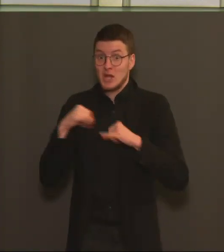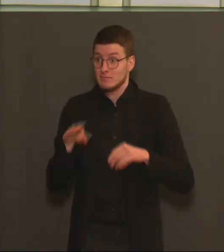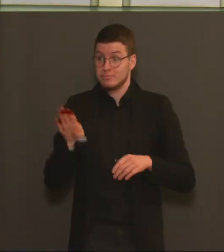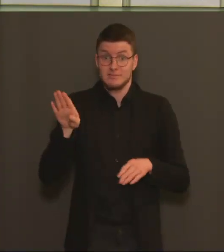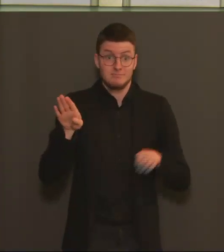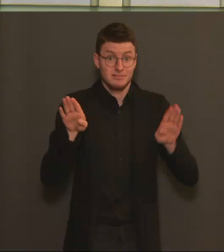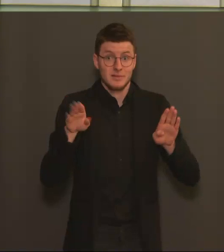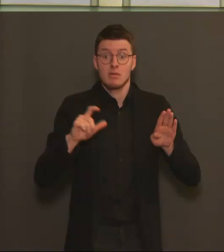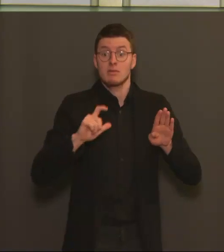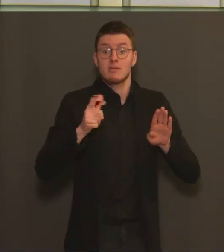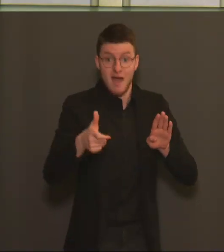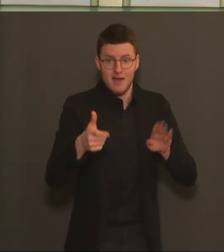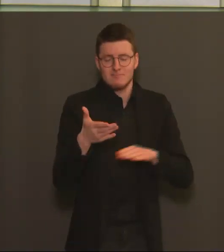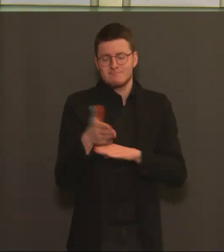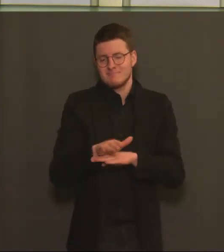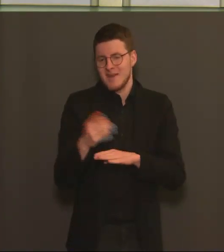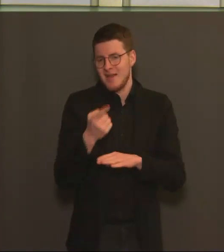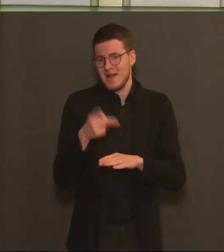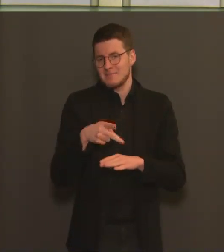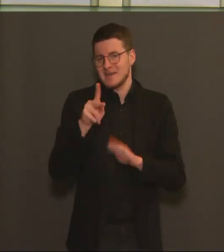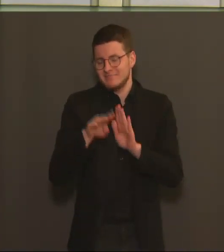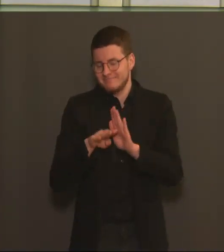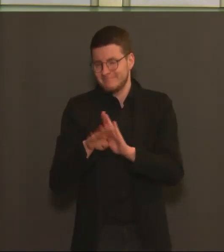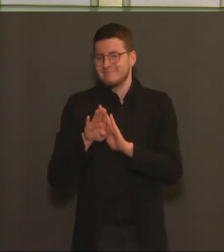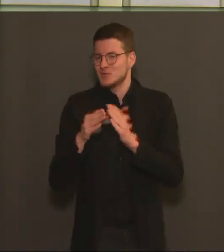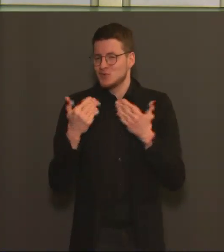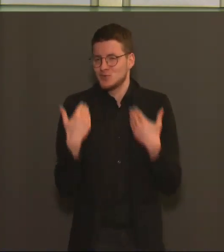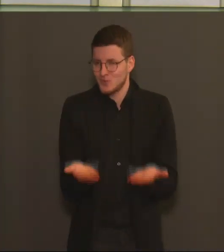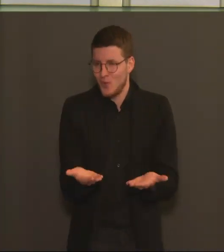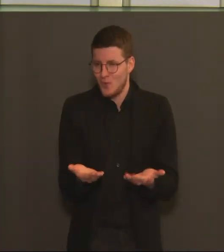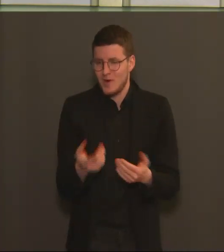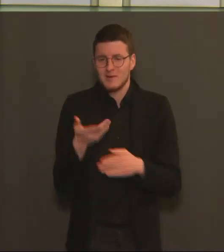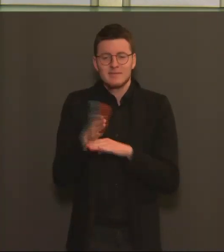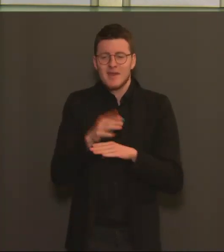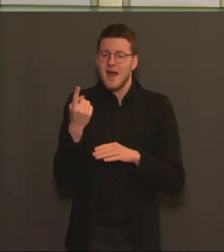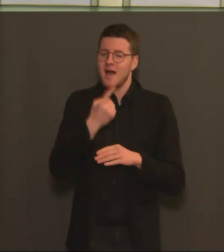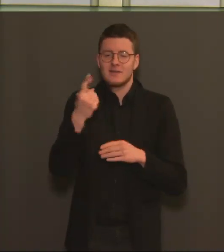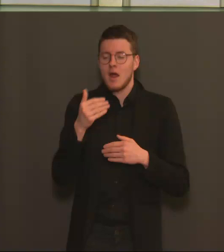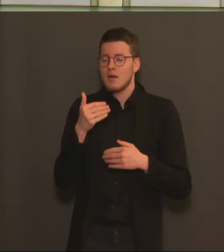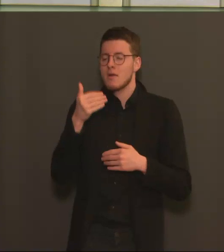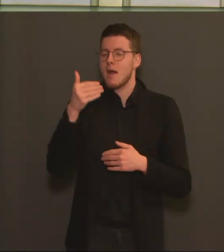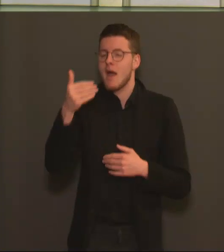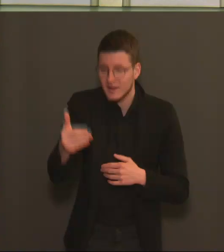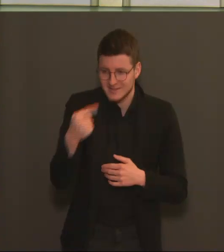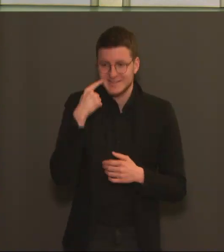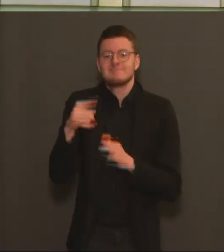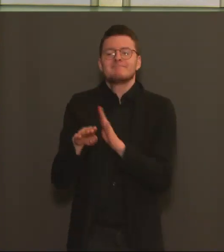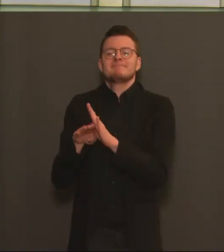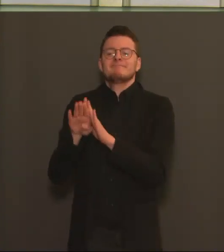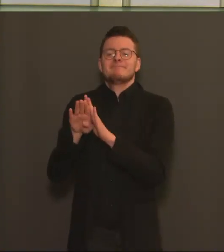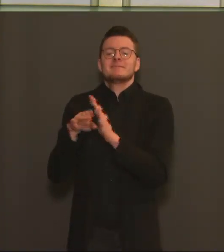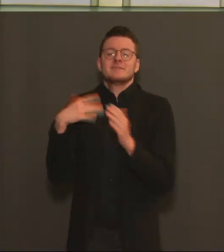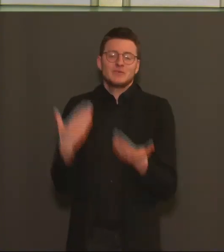weken. Overlijdens zijn meestal ook een late indicator die pas als allerlaatste begint te stijgen en te dalen.